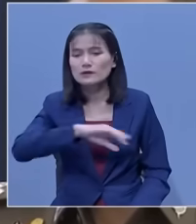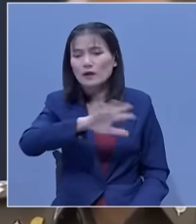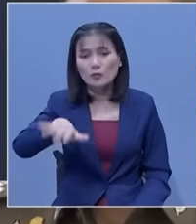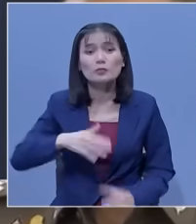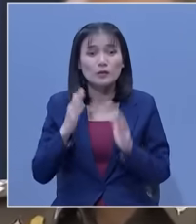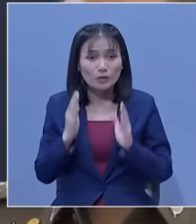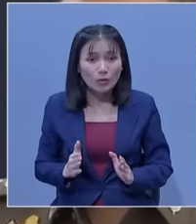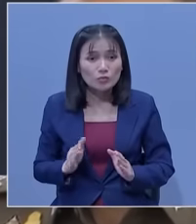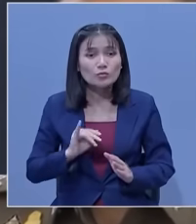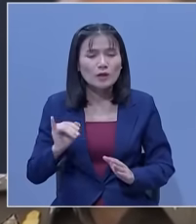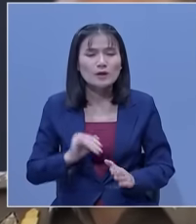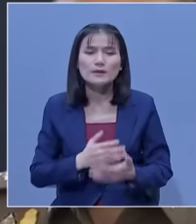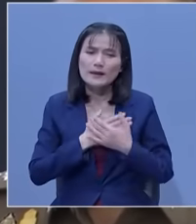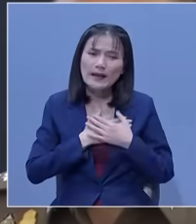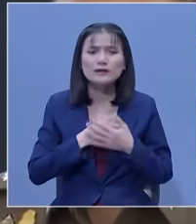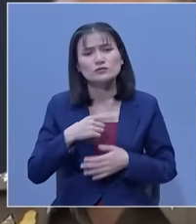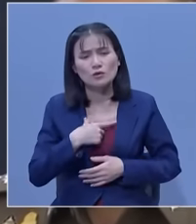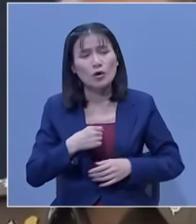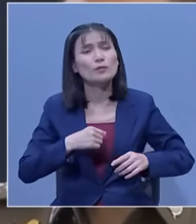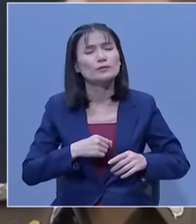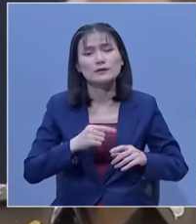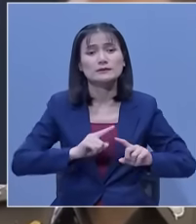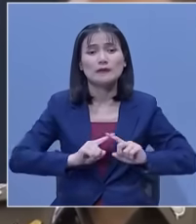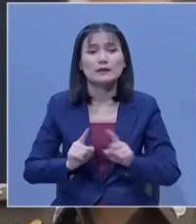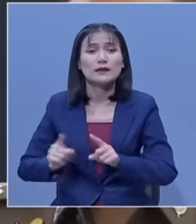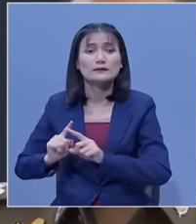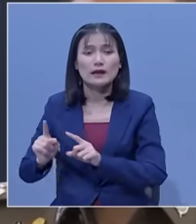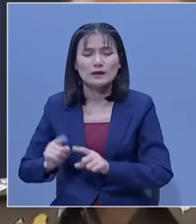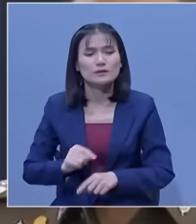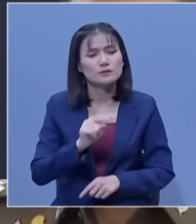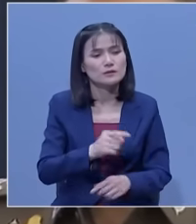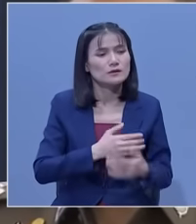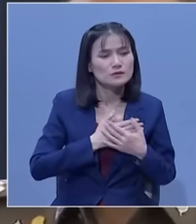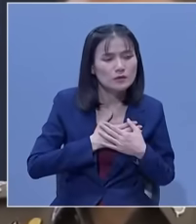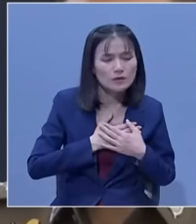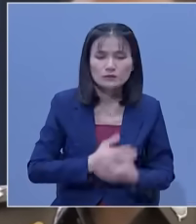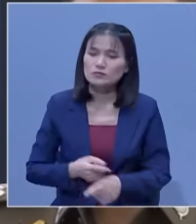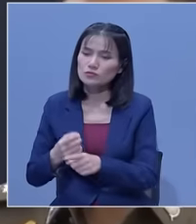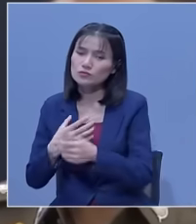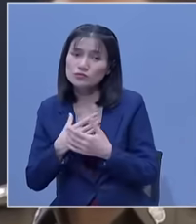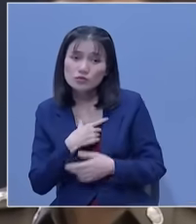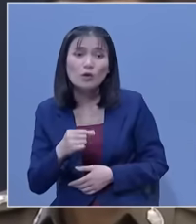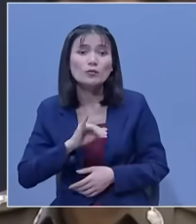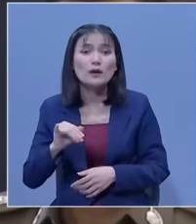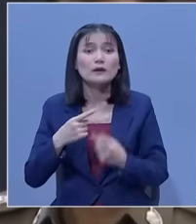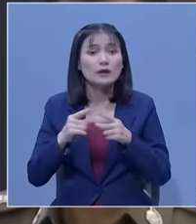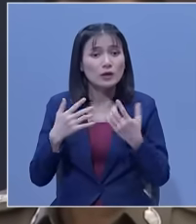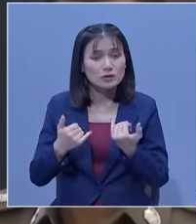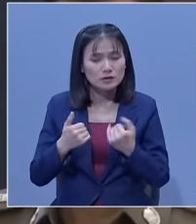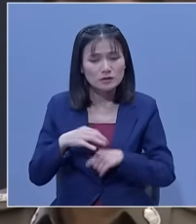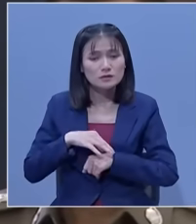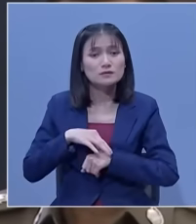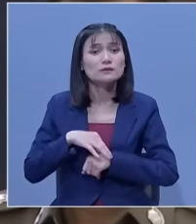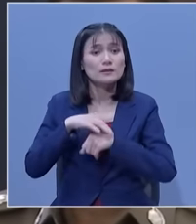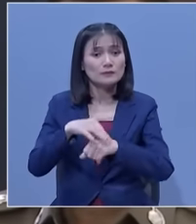คนนนะครับเรามีการรักใครชอบใครก็แตกต่างกันไปนะครับบางคนเรักคนนี้บางคนชอบคนนี้แต่ว่าเรามาอยู่ตรงนี้เรามาอยู่เพื่อพี่น้องประชาชนเพราะฉะนั้น